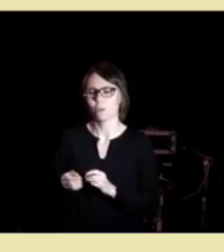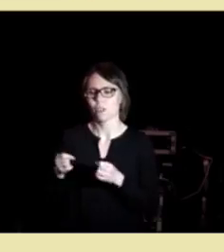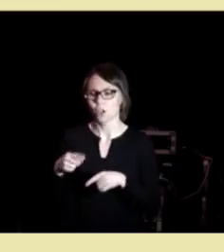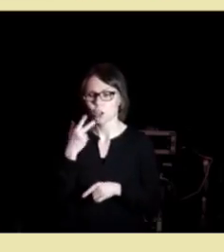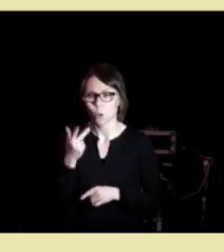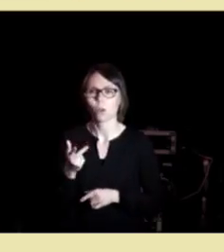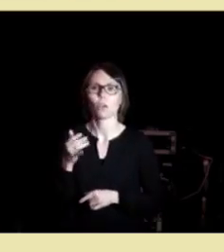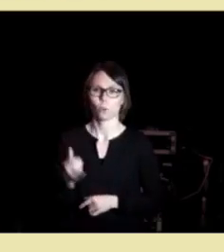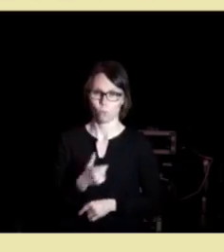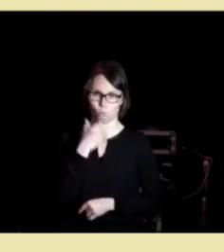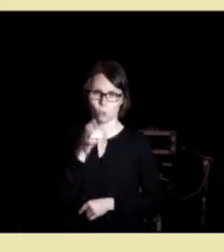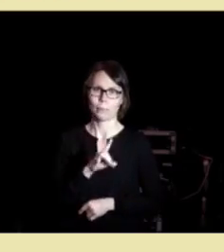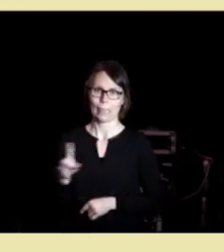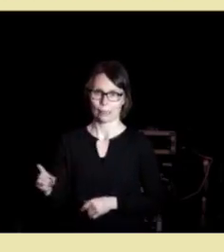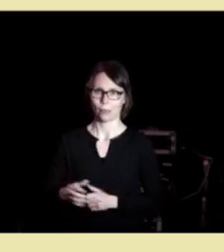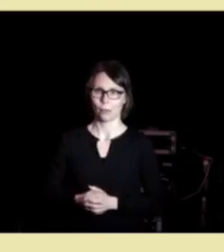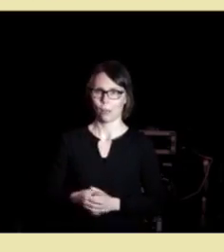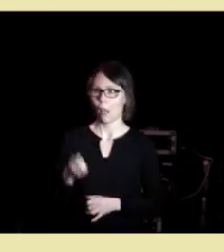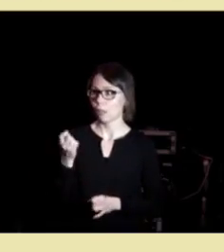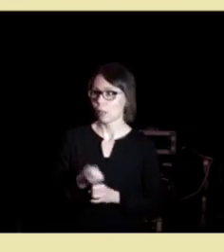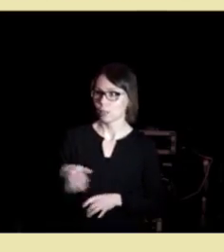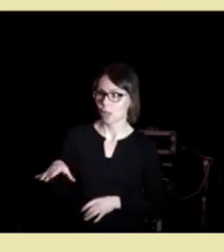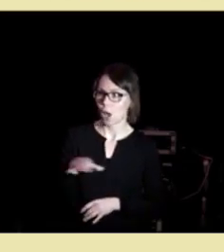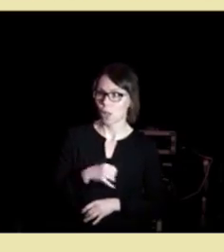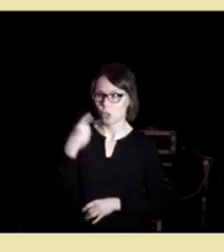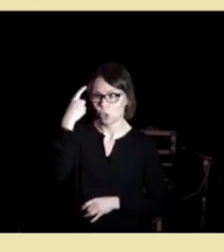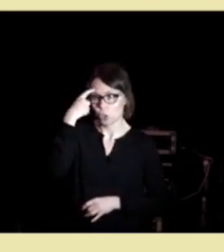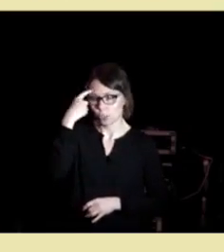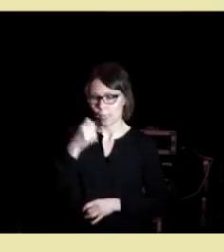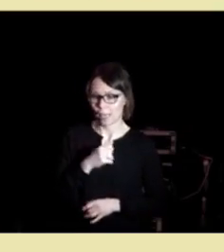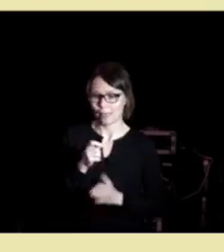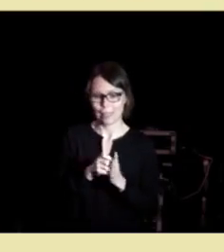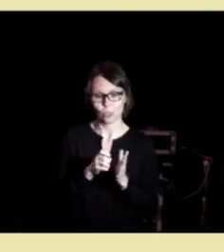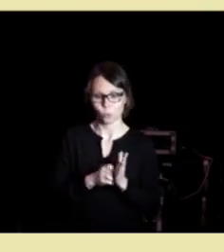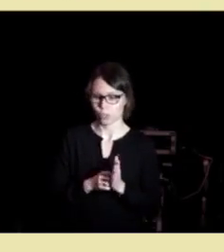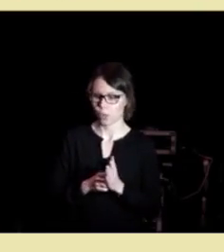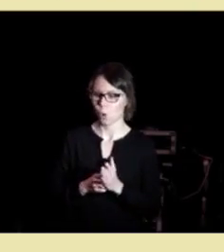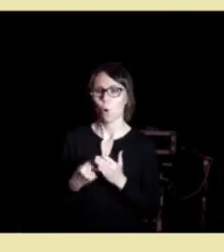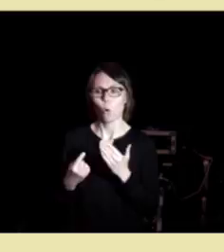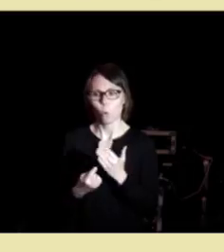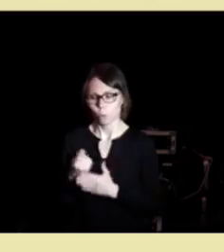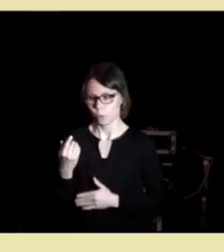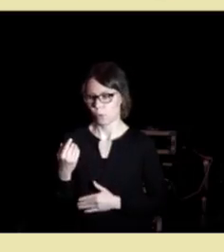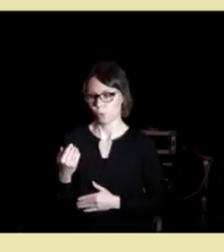starter. Nesten alle psykiske diagnoser oppstår i ungdomstiden.